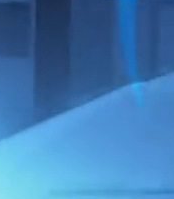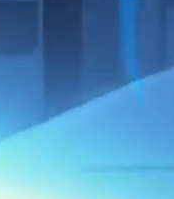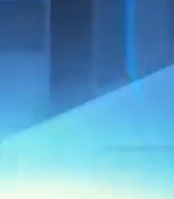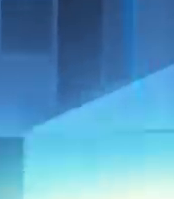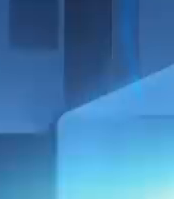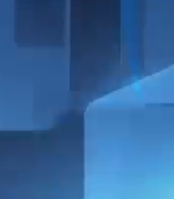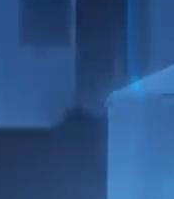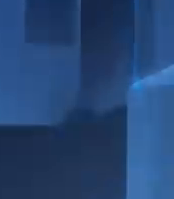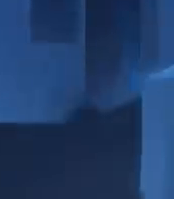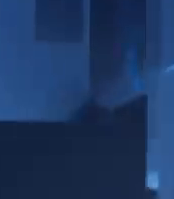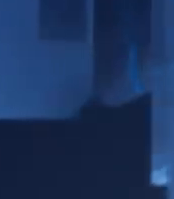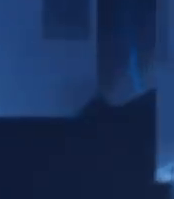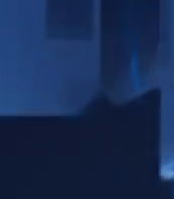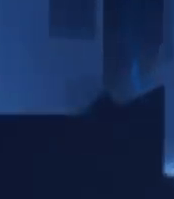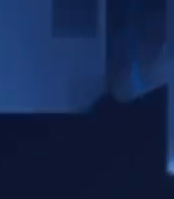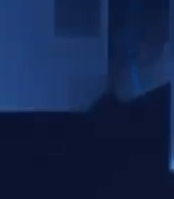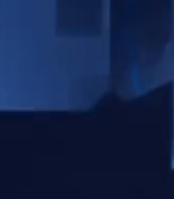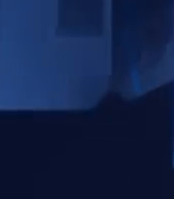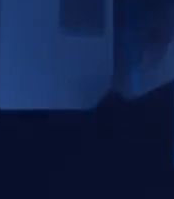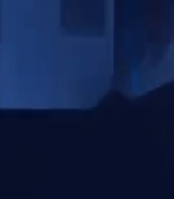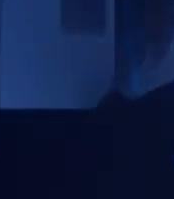Атантелов, Жетісу телеарнасы.